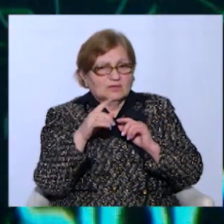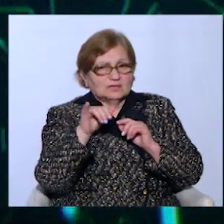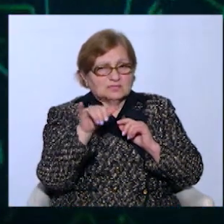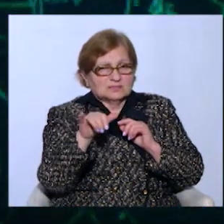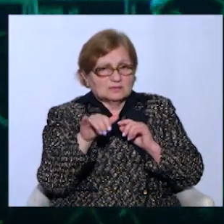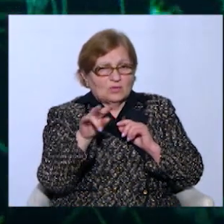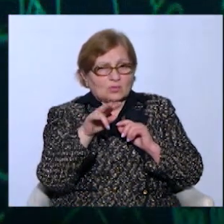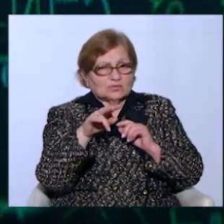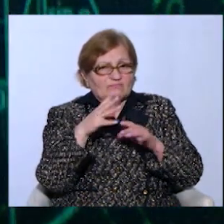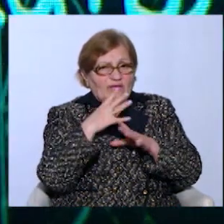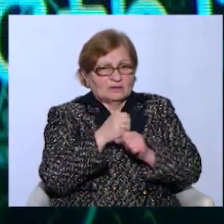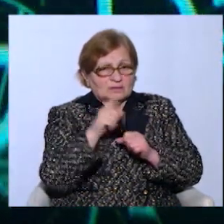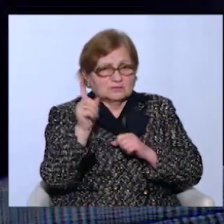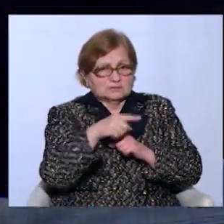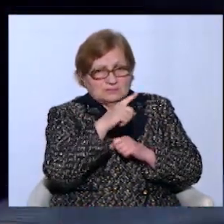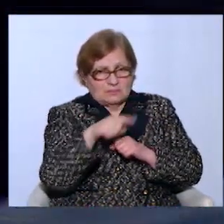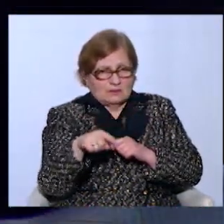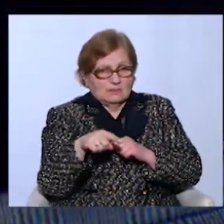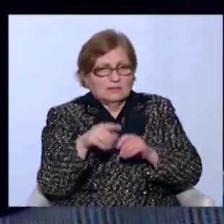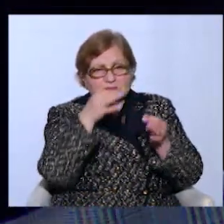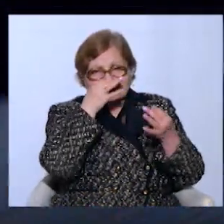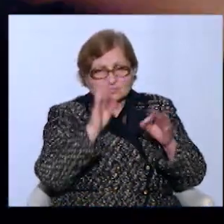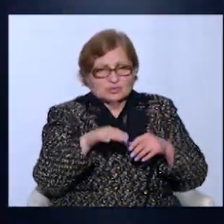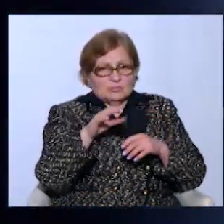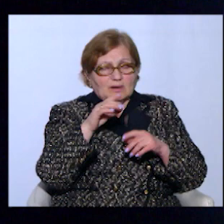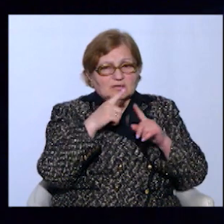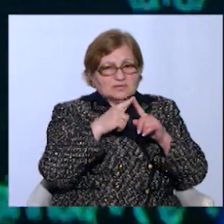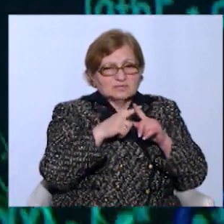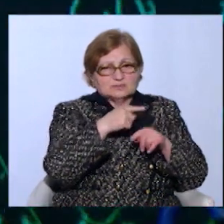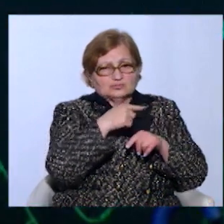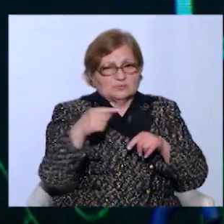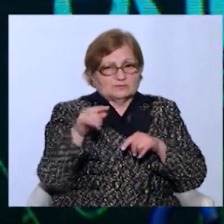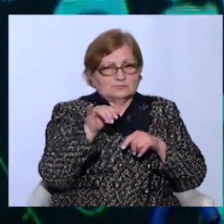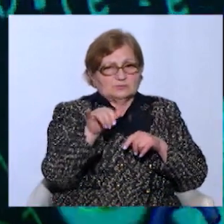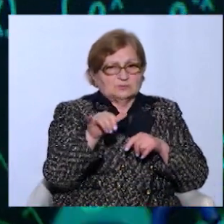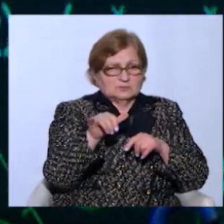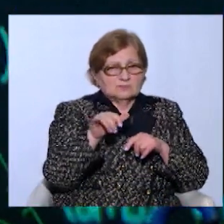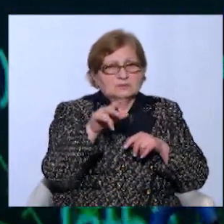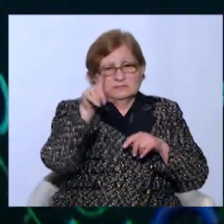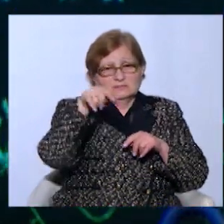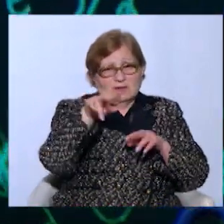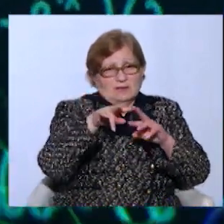შესაბამისად ისინი იკვეცება და ჩვენ გვრჩება x-ი შეფარდებული y-ზე, ზუსტად ასევე sinus beta